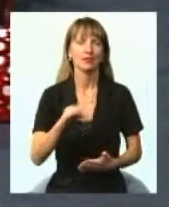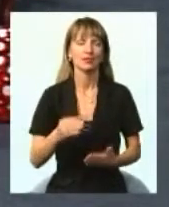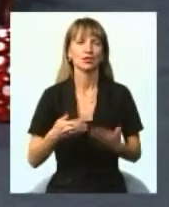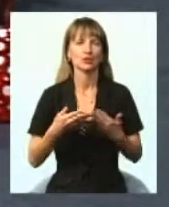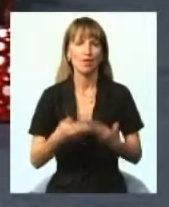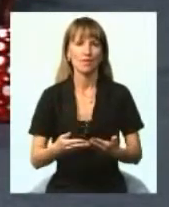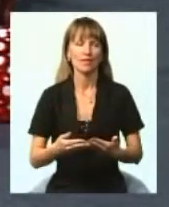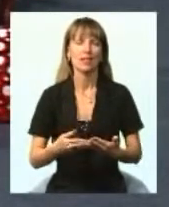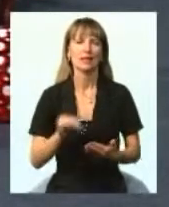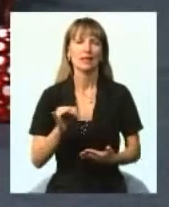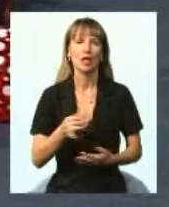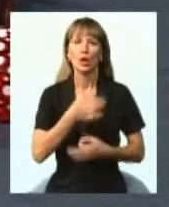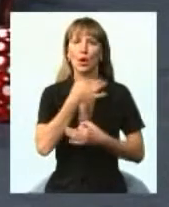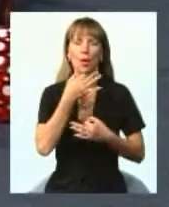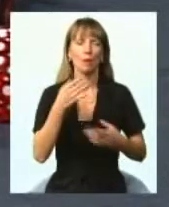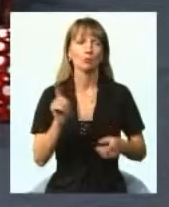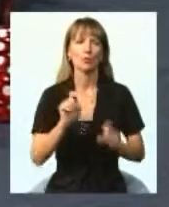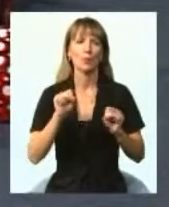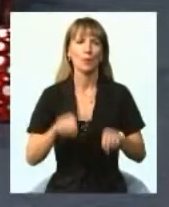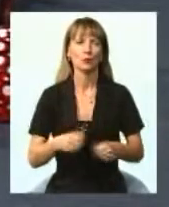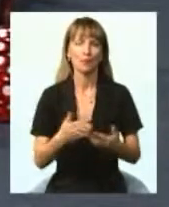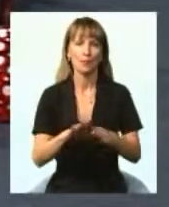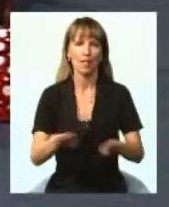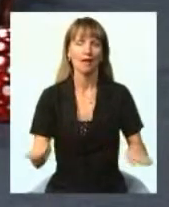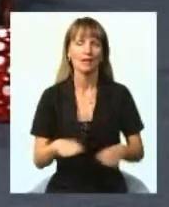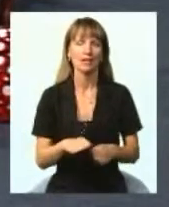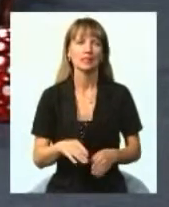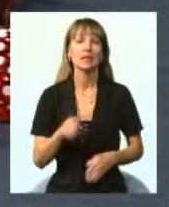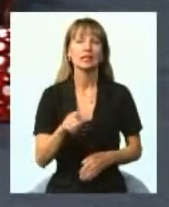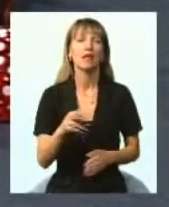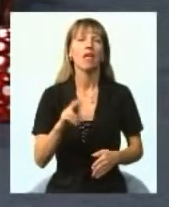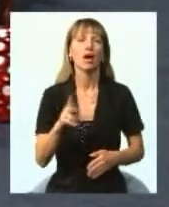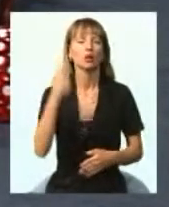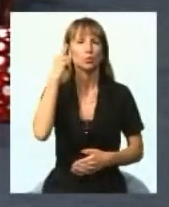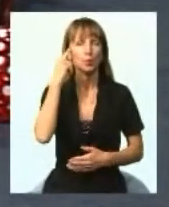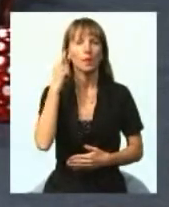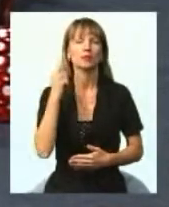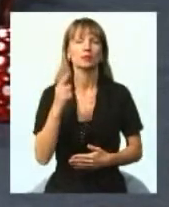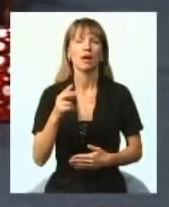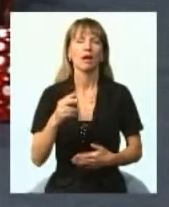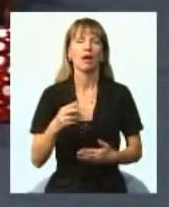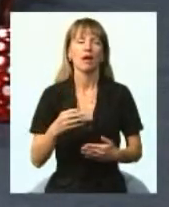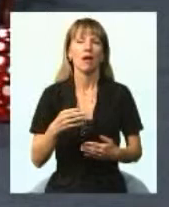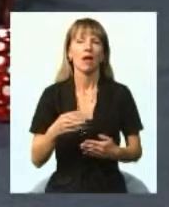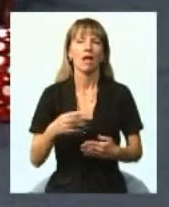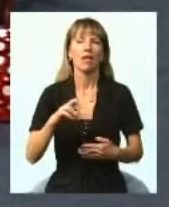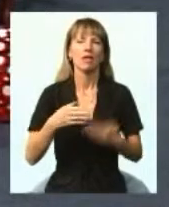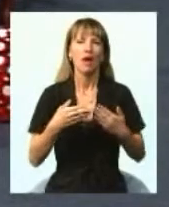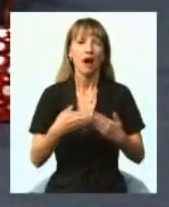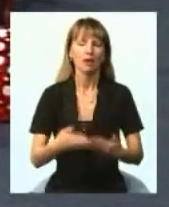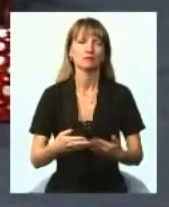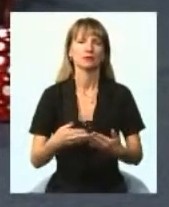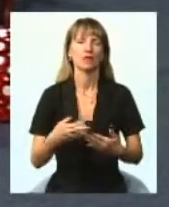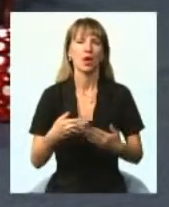човни. Та й будь-які плаваючі засоби, так? А так. Взагалі, Тимофій, як ти гадаєш, яхти, кораблі, вони